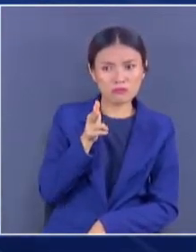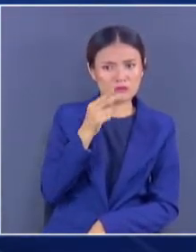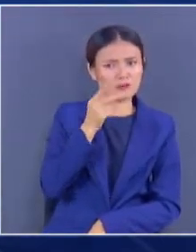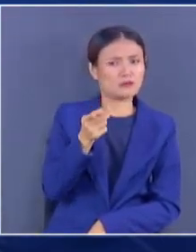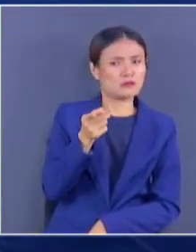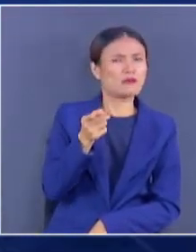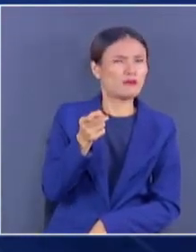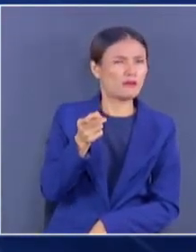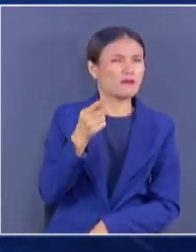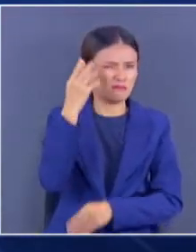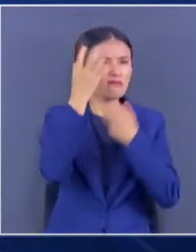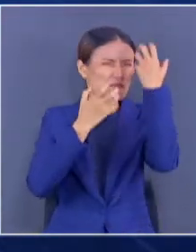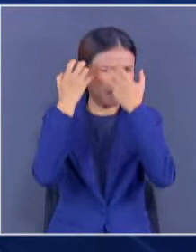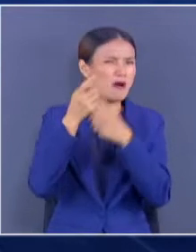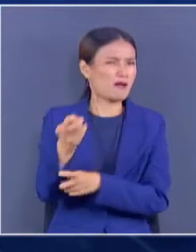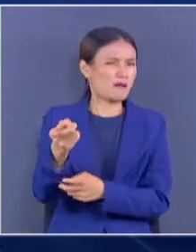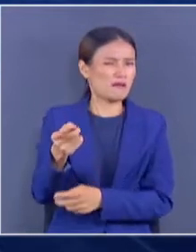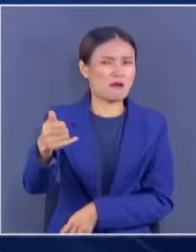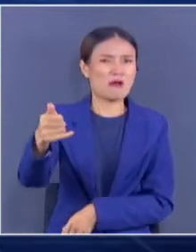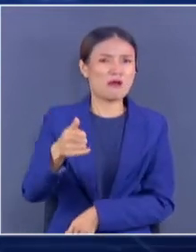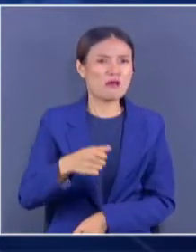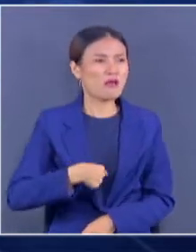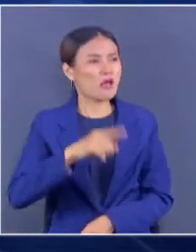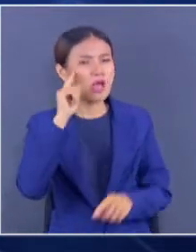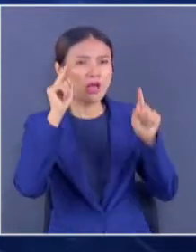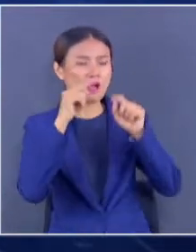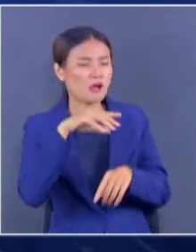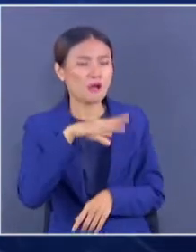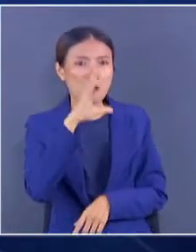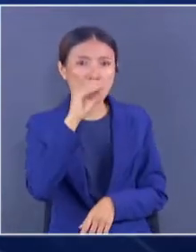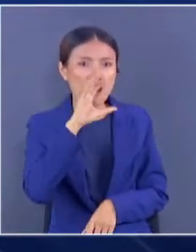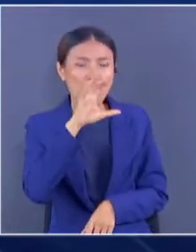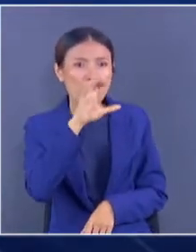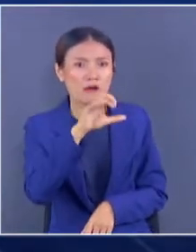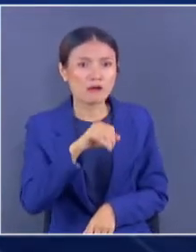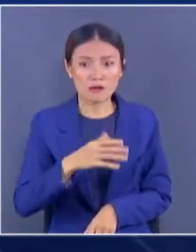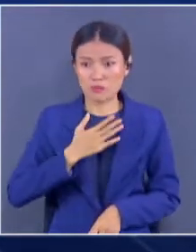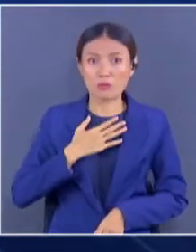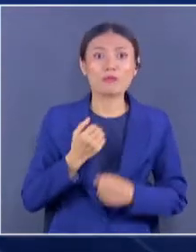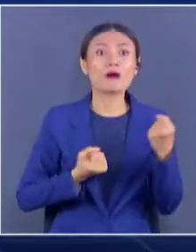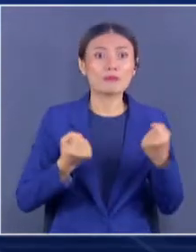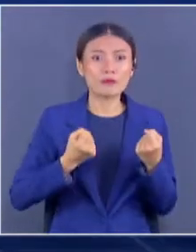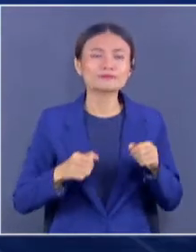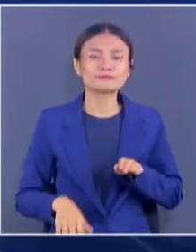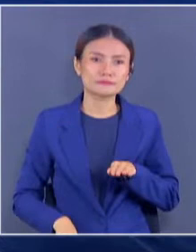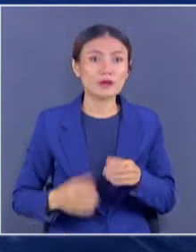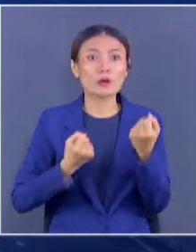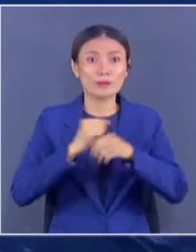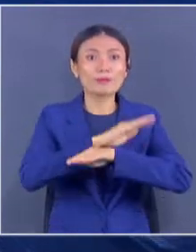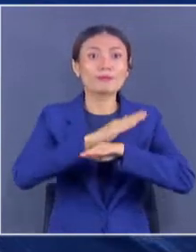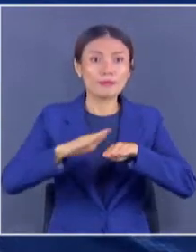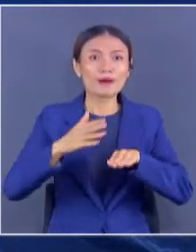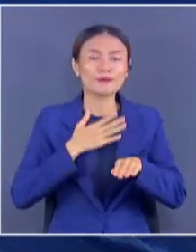น่าจะเมามานะแล้วก็โวยวายซึ่งเจ้าของคลิปเนี่ยนะครับเขาขับรถกระบะตามหลังมาเขาบอกว่าขับรถ